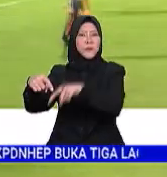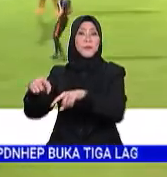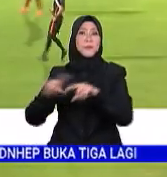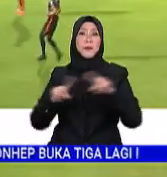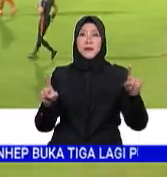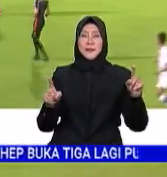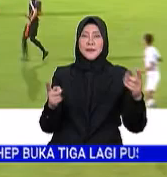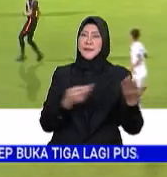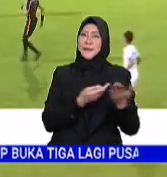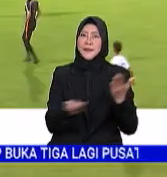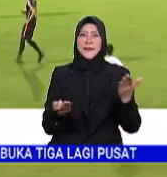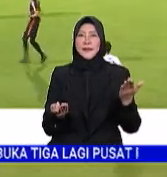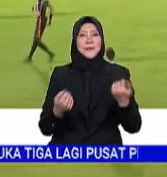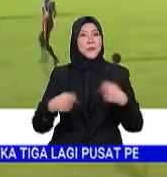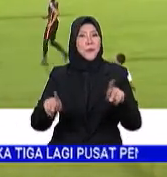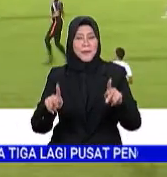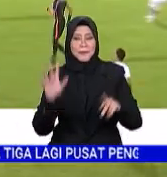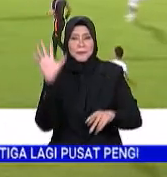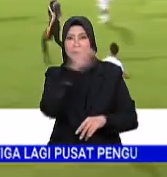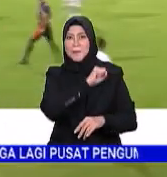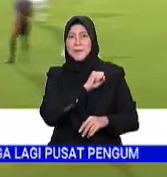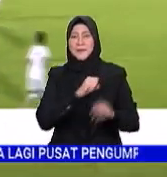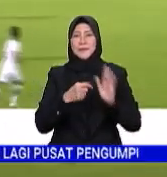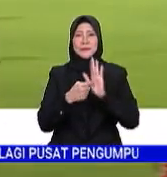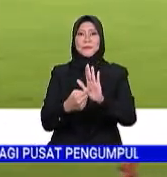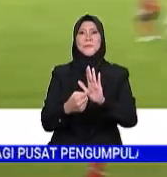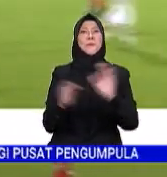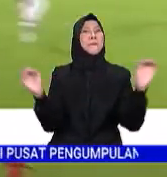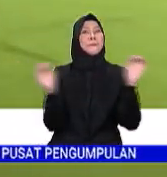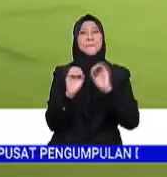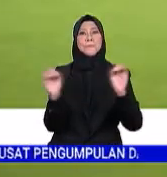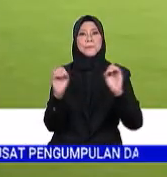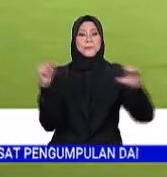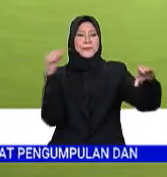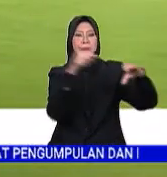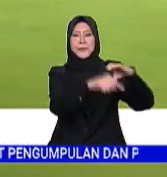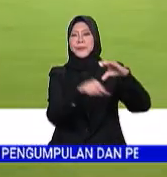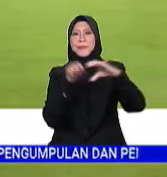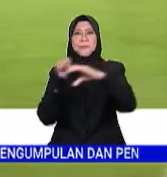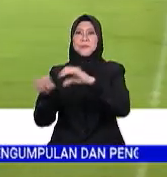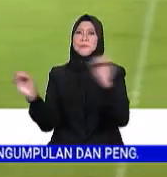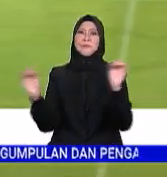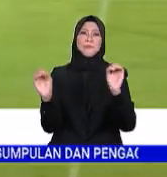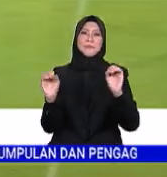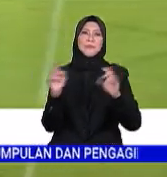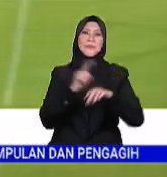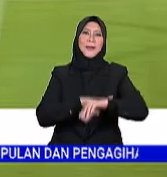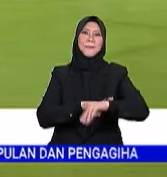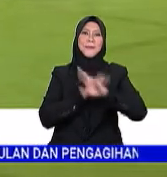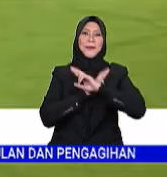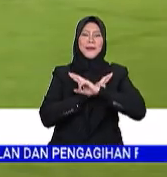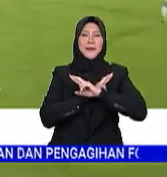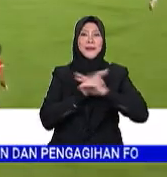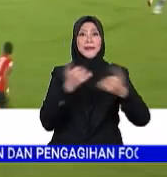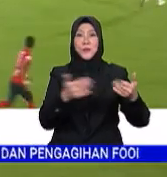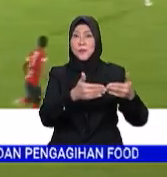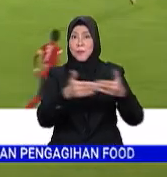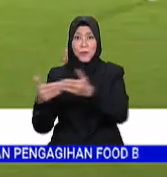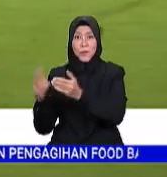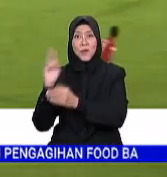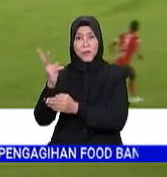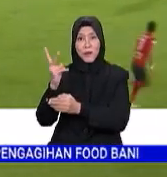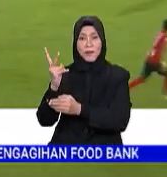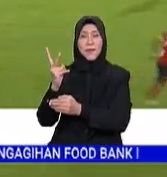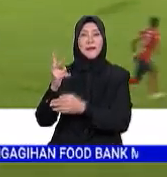kegagalan menyempurnakan setiap peluang menyaksikan tiada sebarang jaringan dicipta sehingga waktu rehat bersambung babak